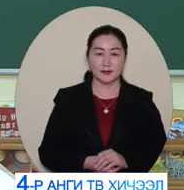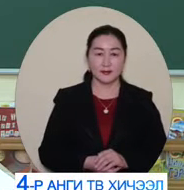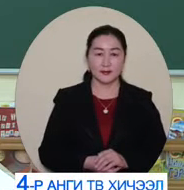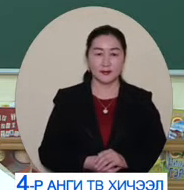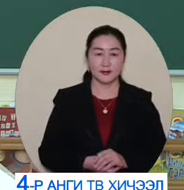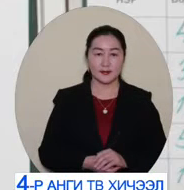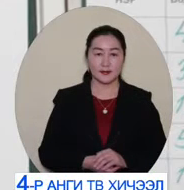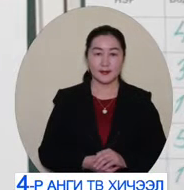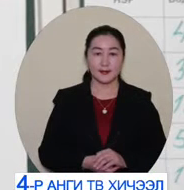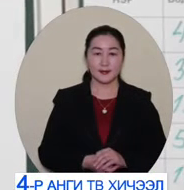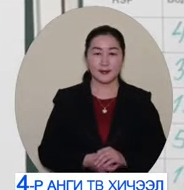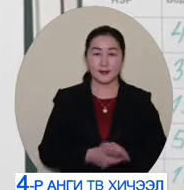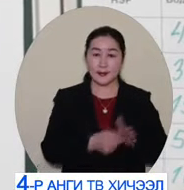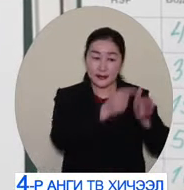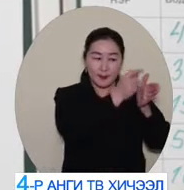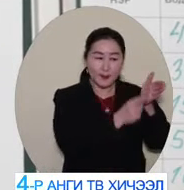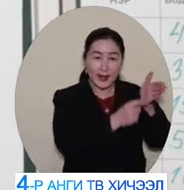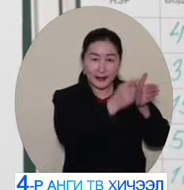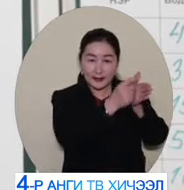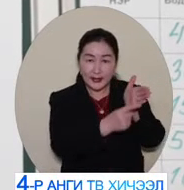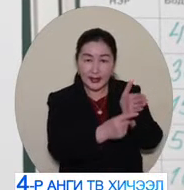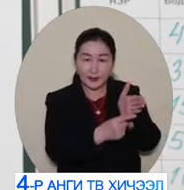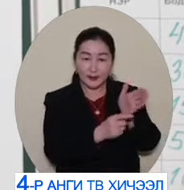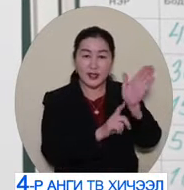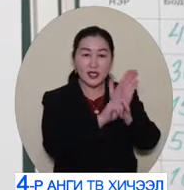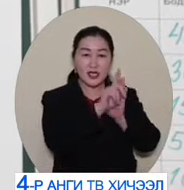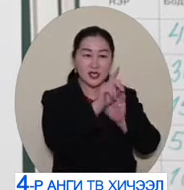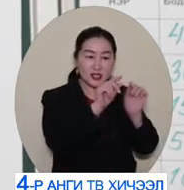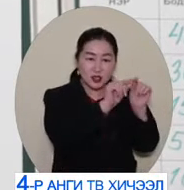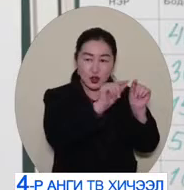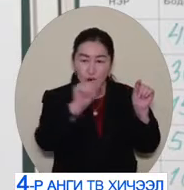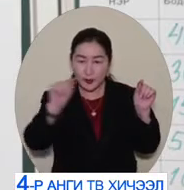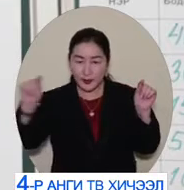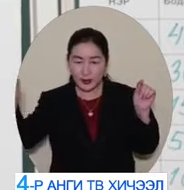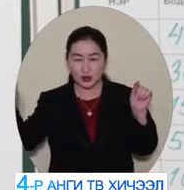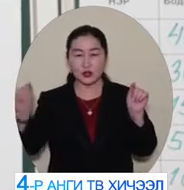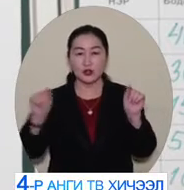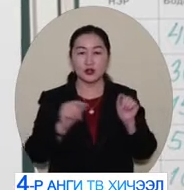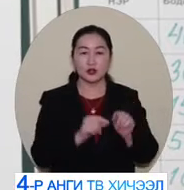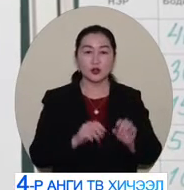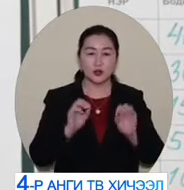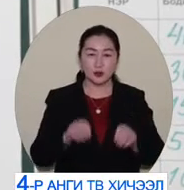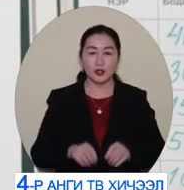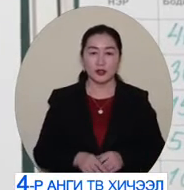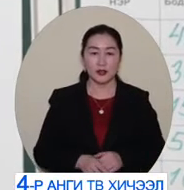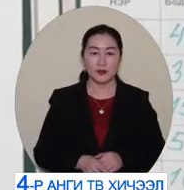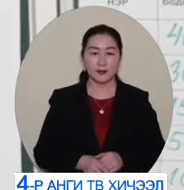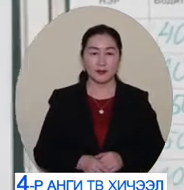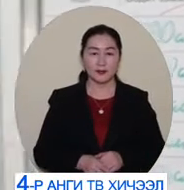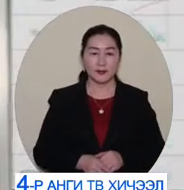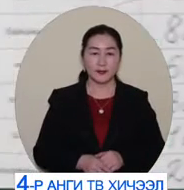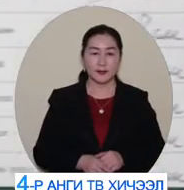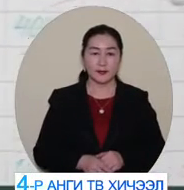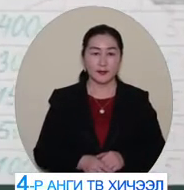багнан диаграммаар илэрхийлэхдээ бүгдээрээ дээрээс нэг 10 см орчим зай үлдээгээд за багнан